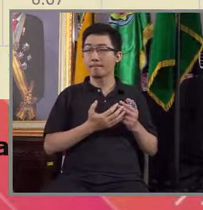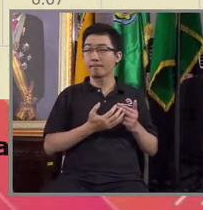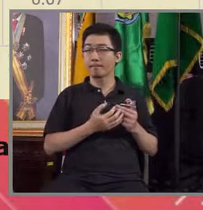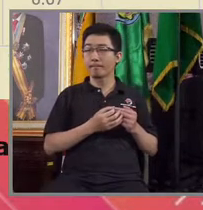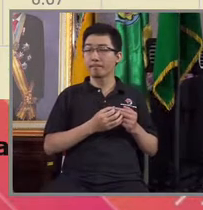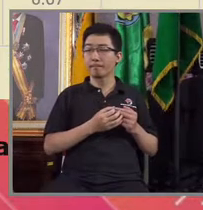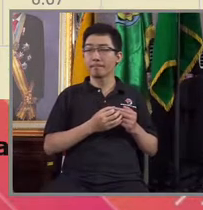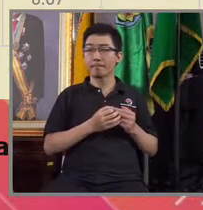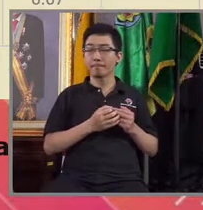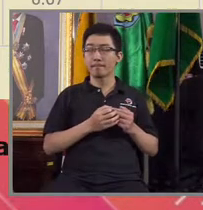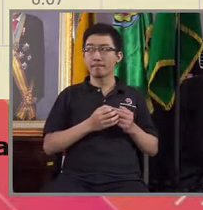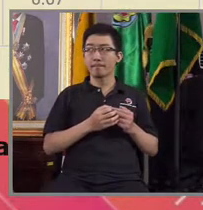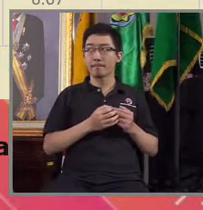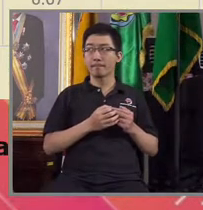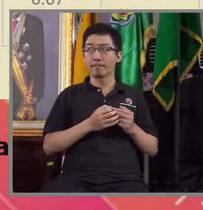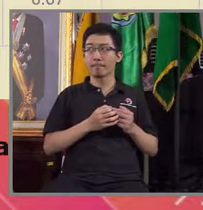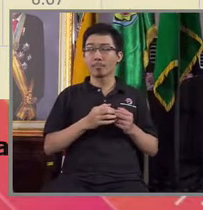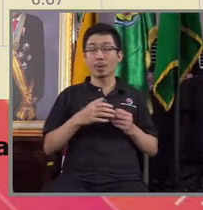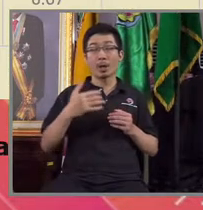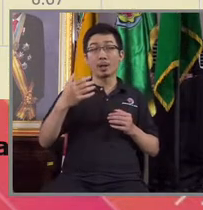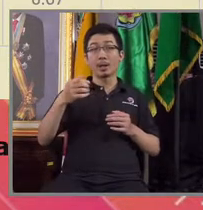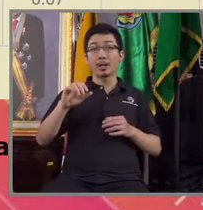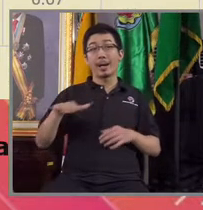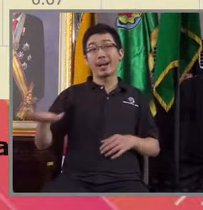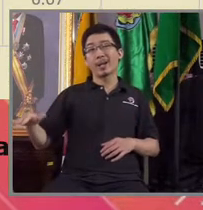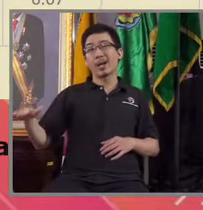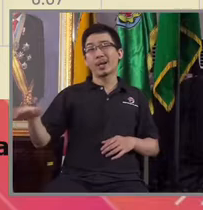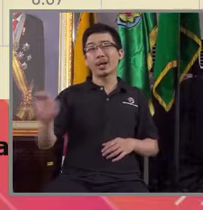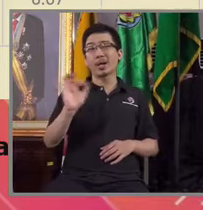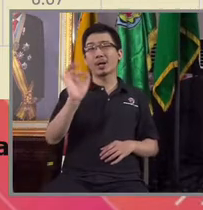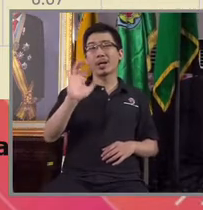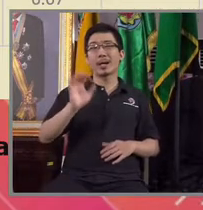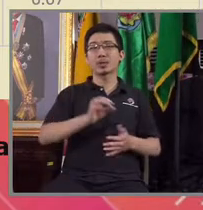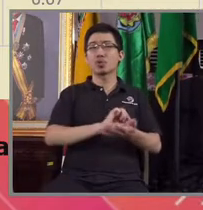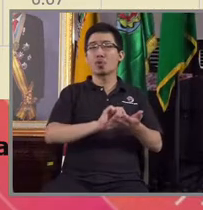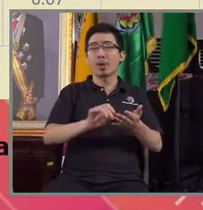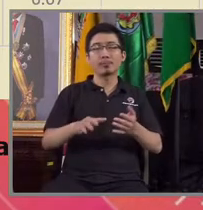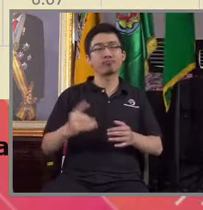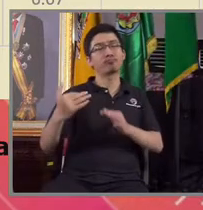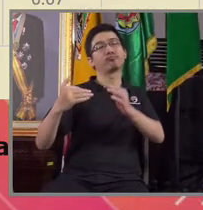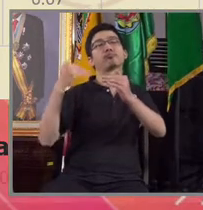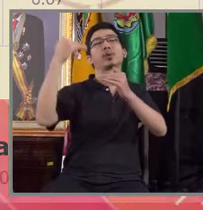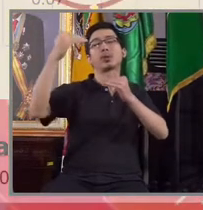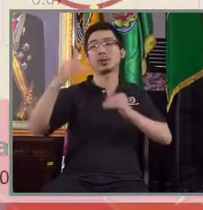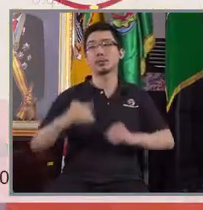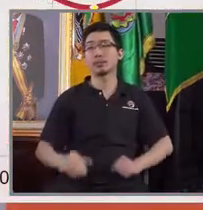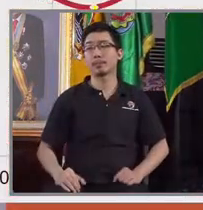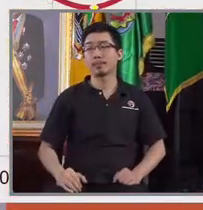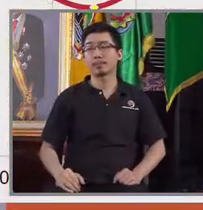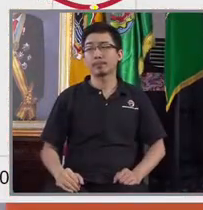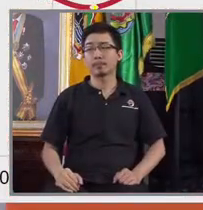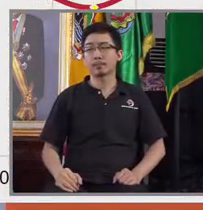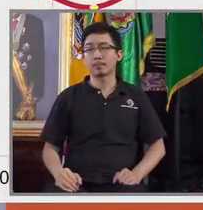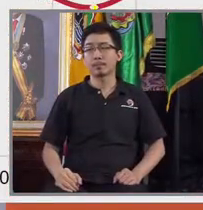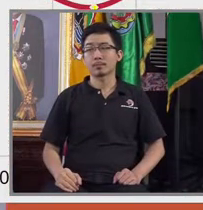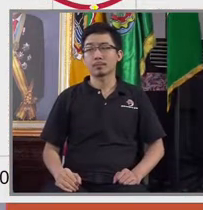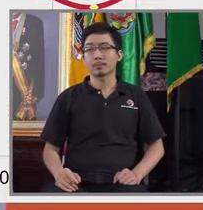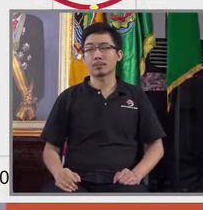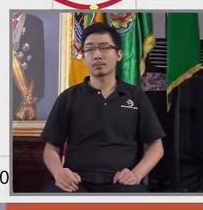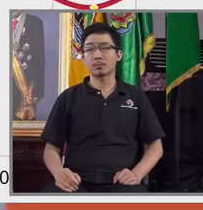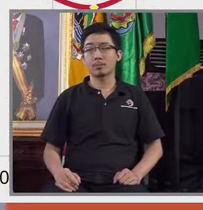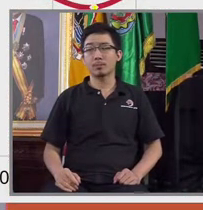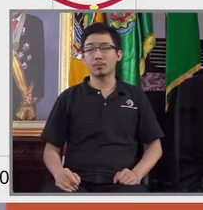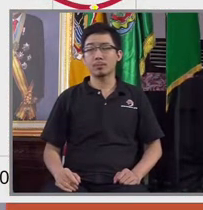anak yaitu tidak sekolah atau arts dan angka partisipasi murni khususnya jejang pendidikan